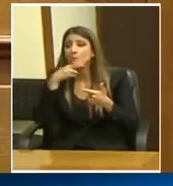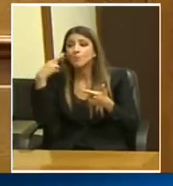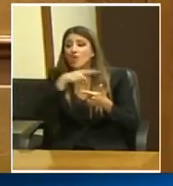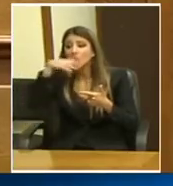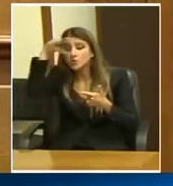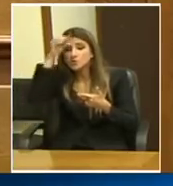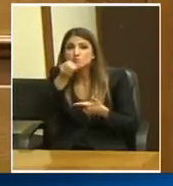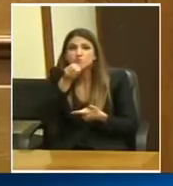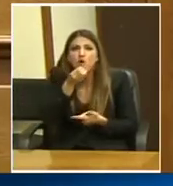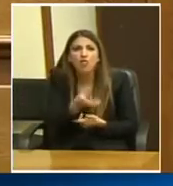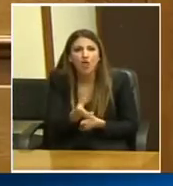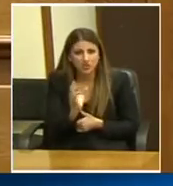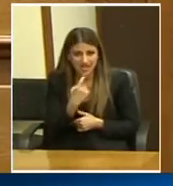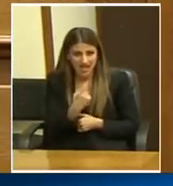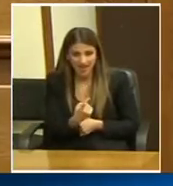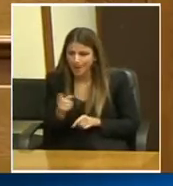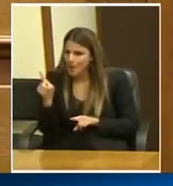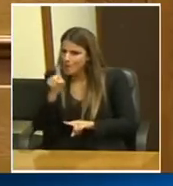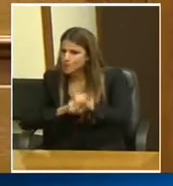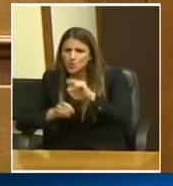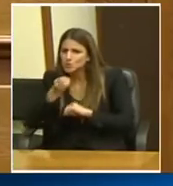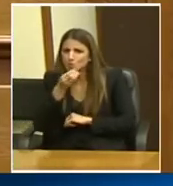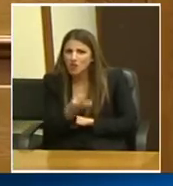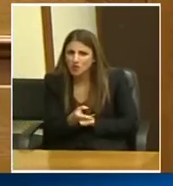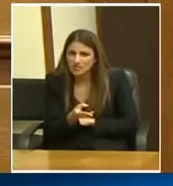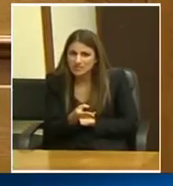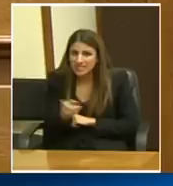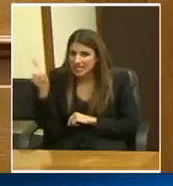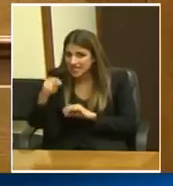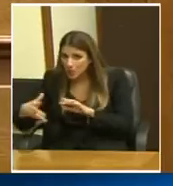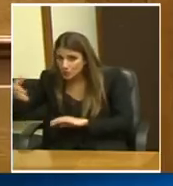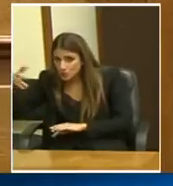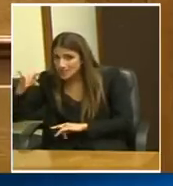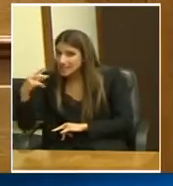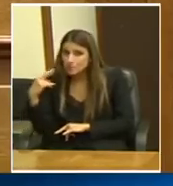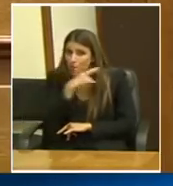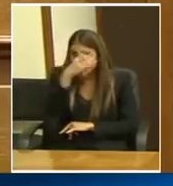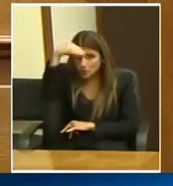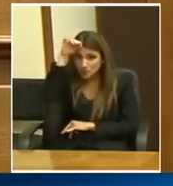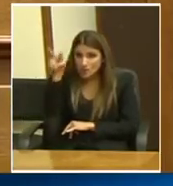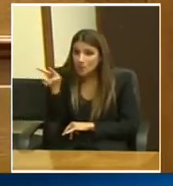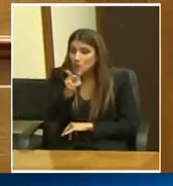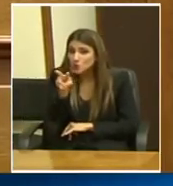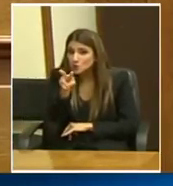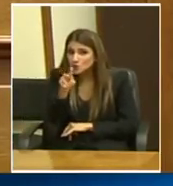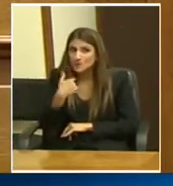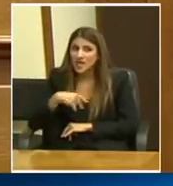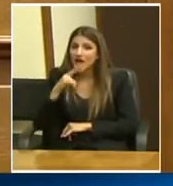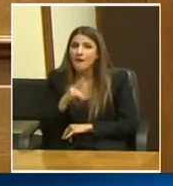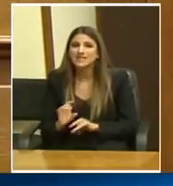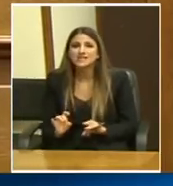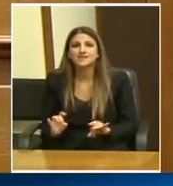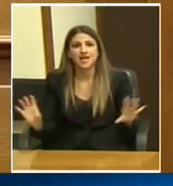Το ερώτημα είναι τελικά ποιος από τους δύο μειοδότησε, ο κ. Τσίπρας ή ο κ. Ζάεφ. Κανένας από τους δύο δεν μειοδότησε, κυρίες και κύριοι,